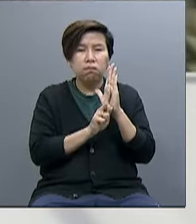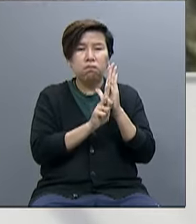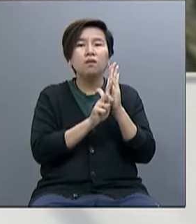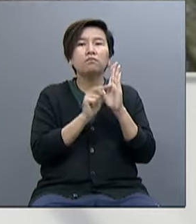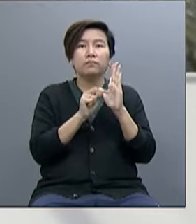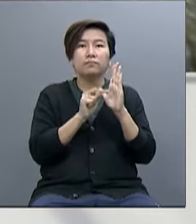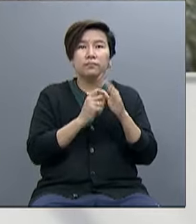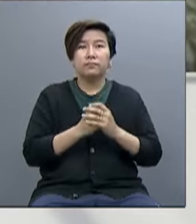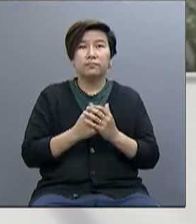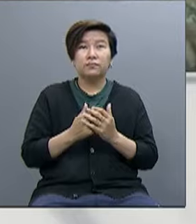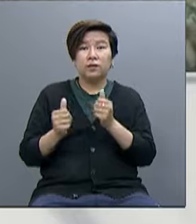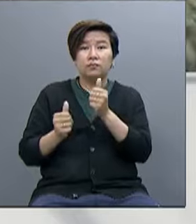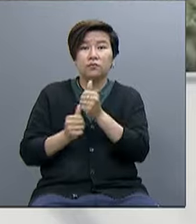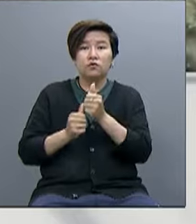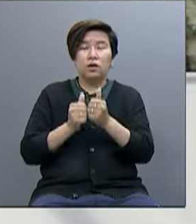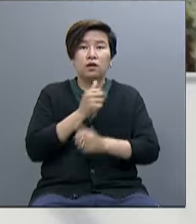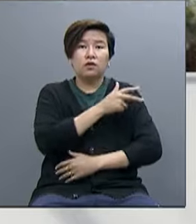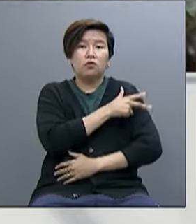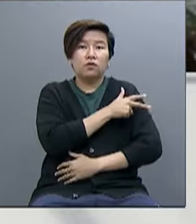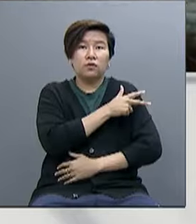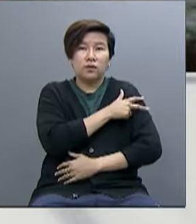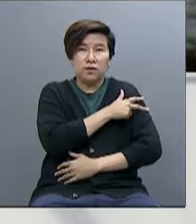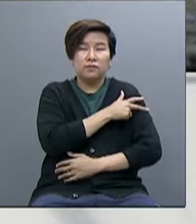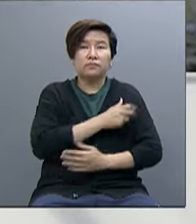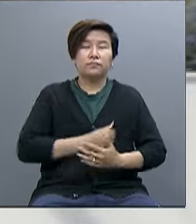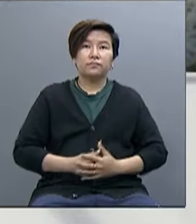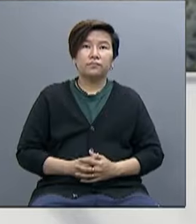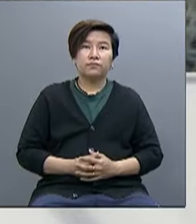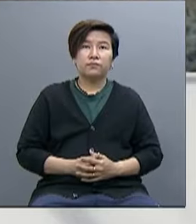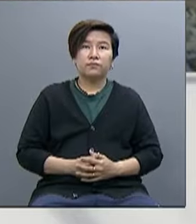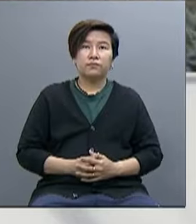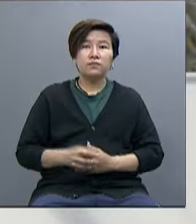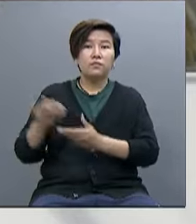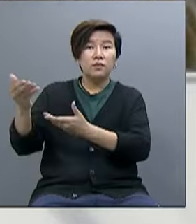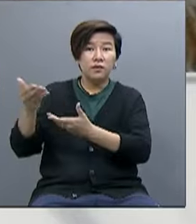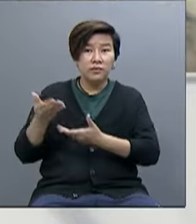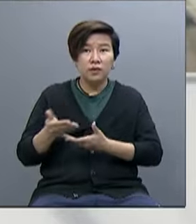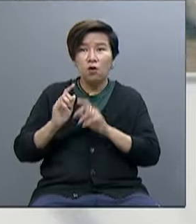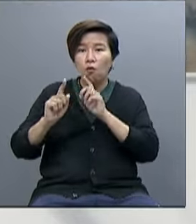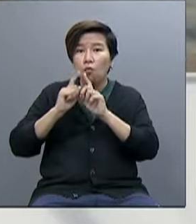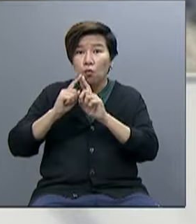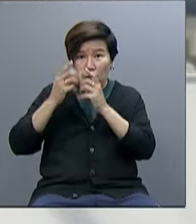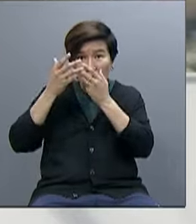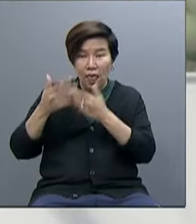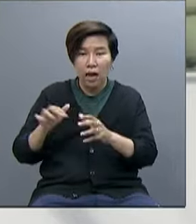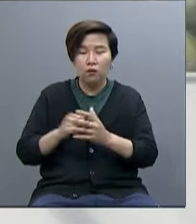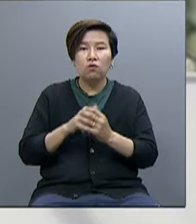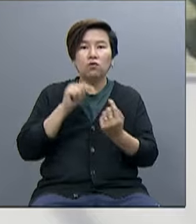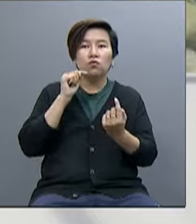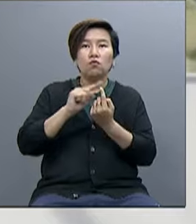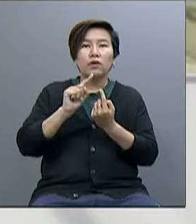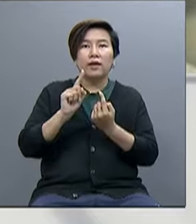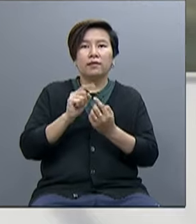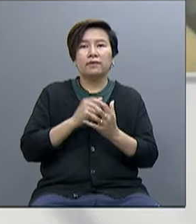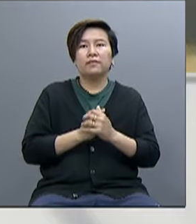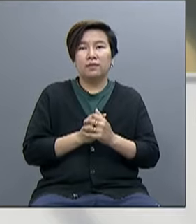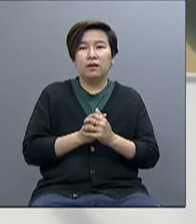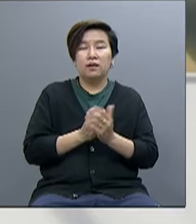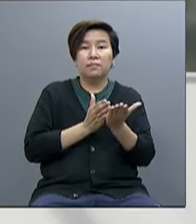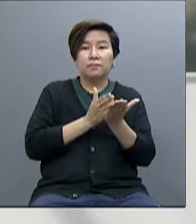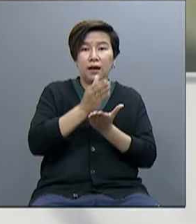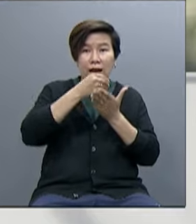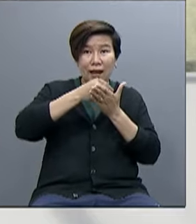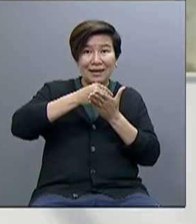ผู้ช่วยศาสตราจารย์ดรทอนธำรงนาวาสวัสดิ์นะคะซึ่งเป็นรองคณบดีฝ่ายกิจการพิเศษคณะประมงมหาวิทยาลัย